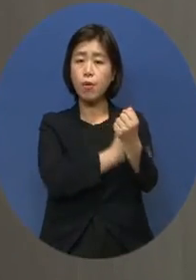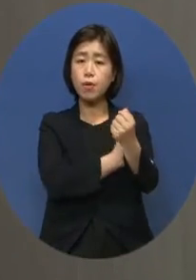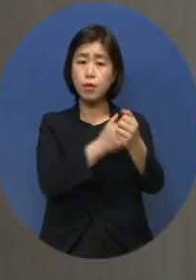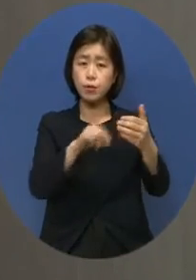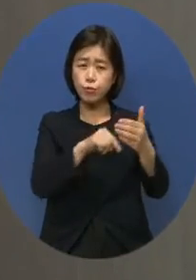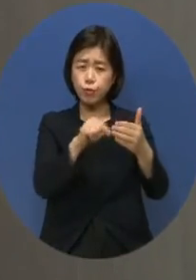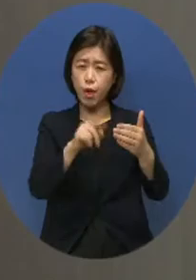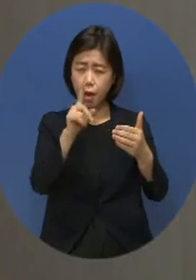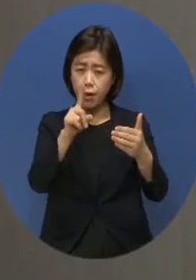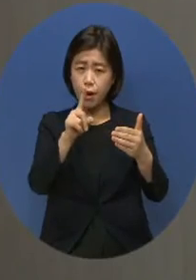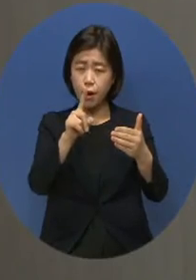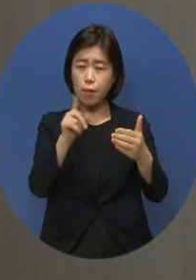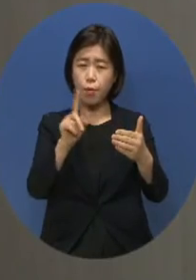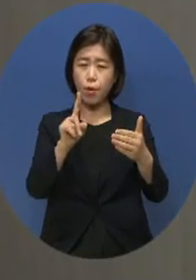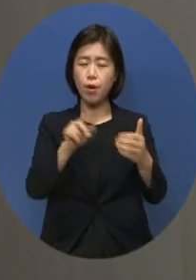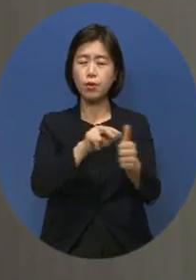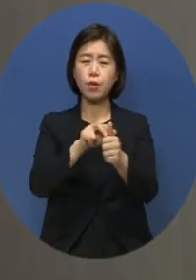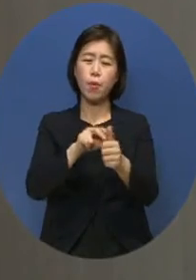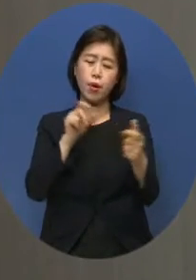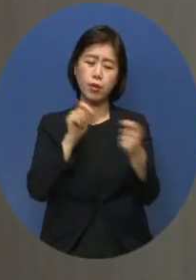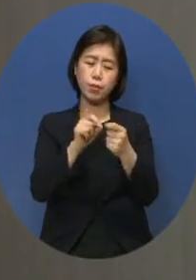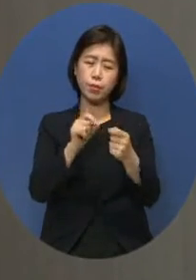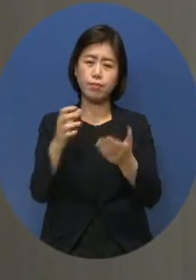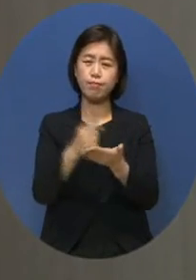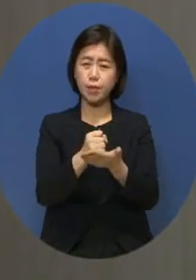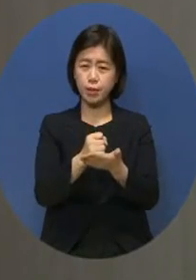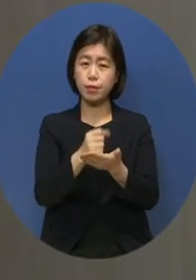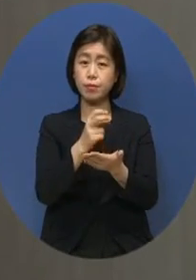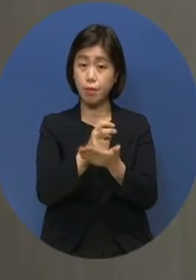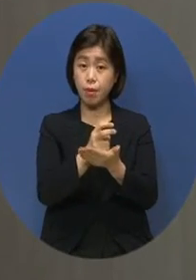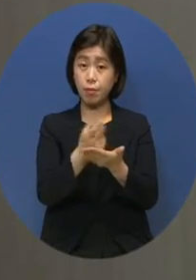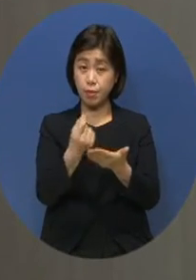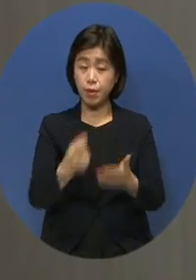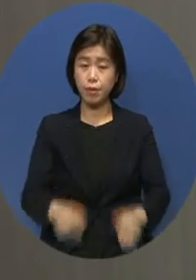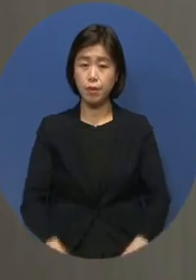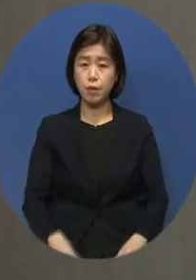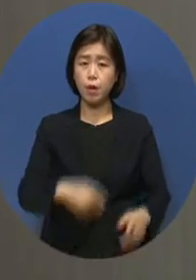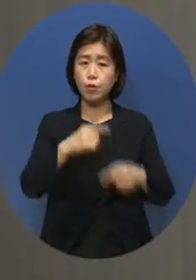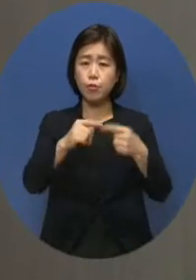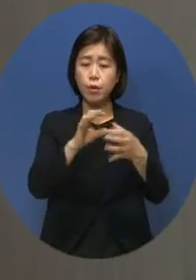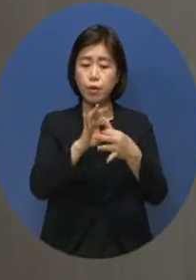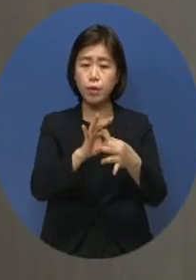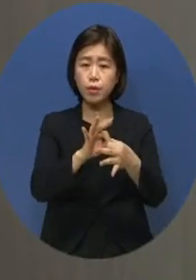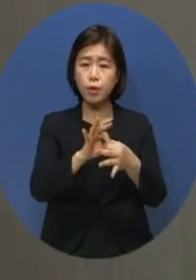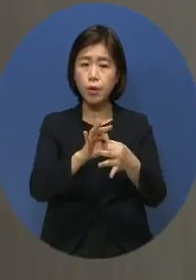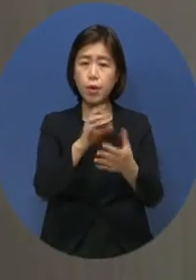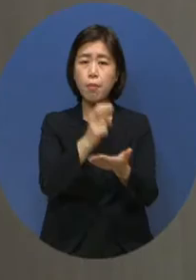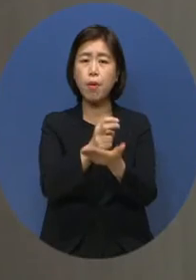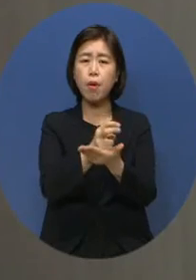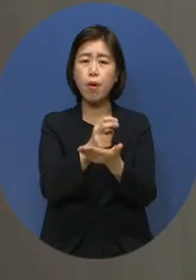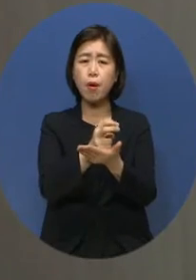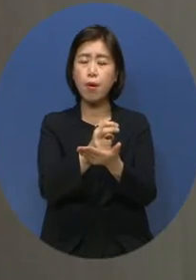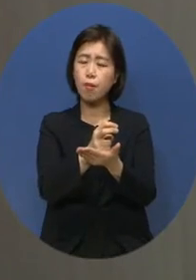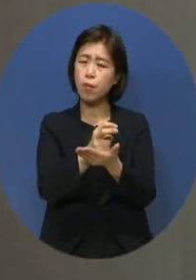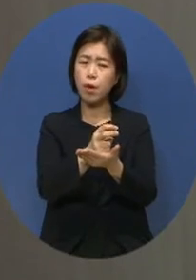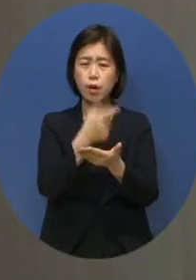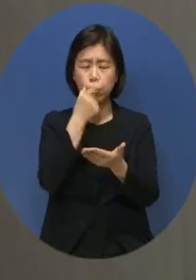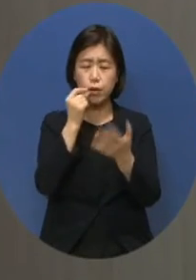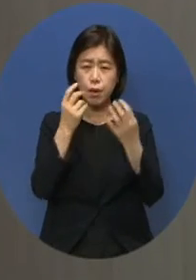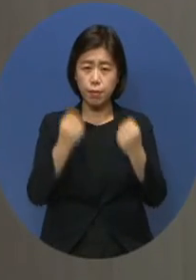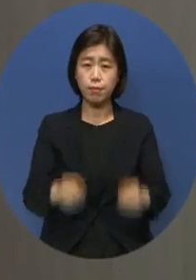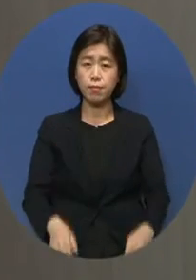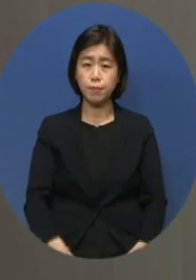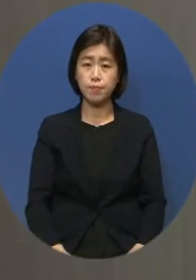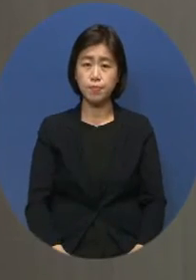하나인데 특히 수어에 관련된 법령이나 이런 부분들은 미비한 부분이 많아요. 게다가 특히나 국회라고 하는 곳은